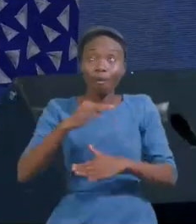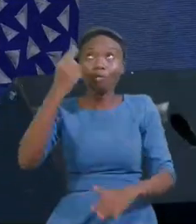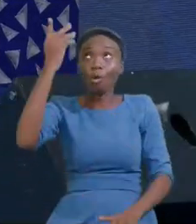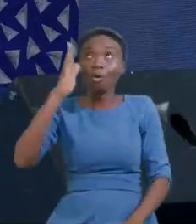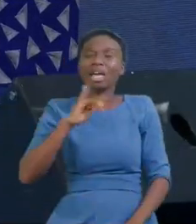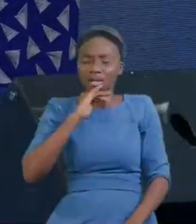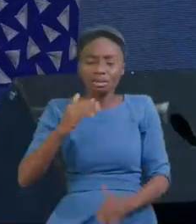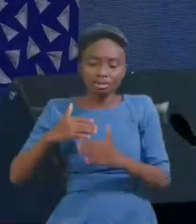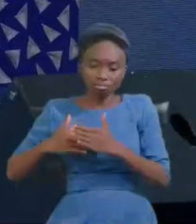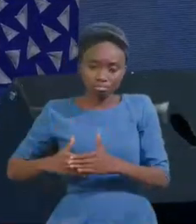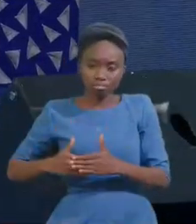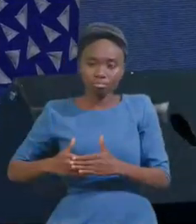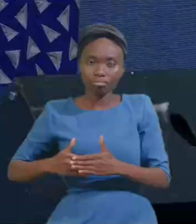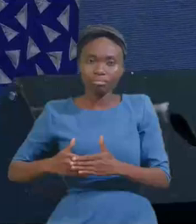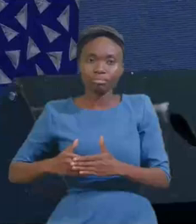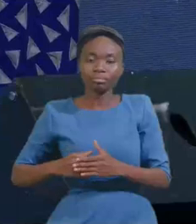accompli.